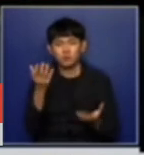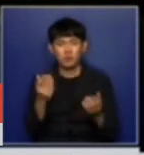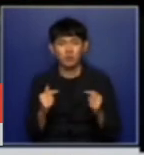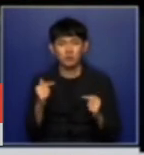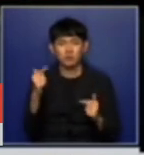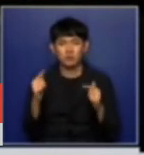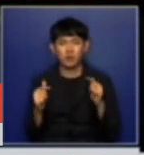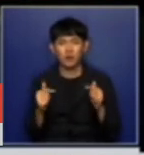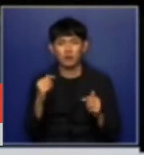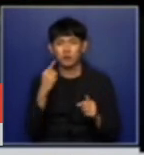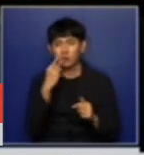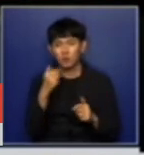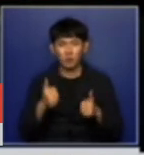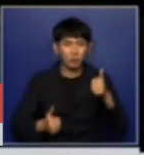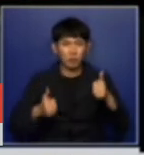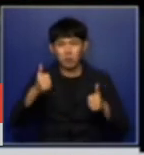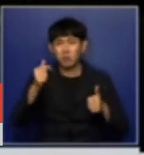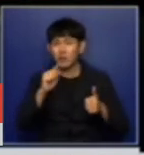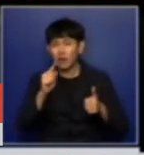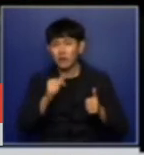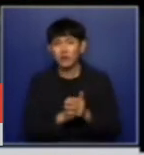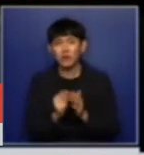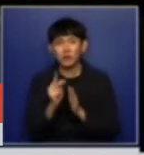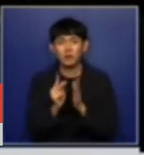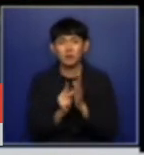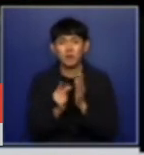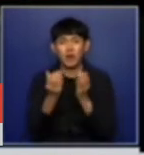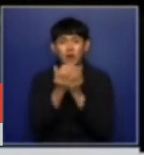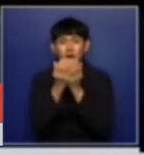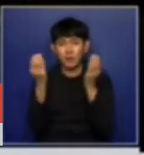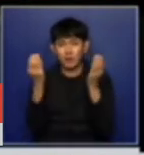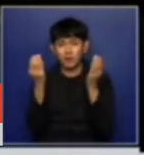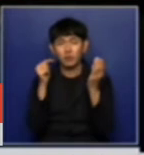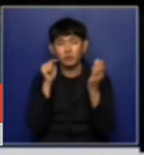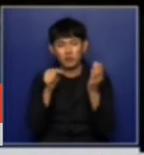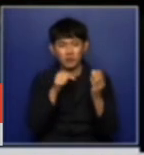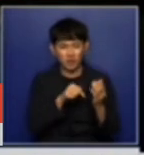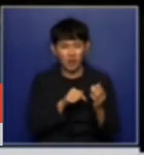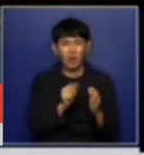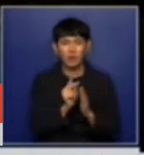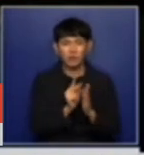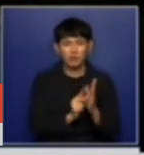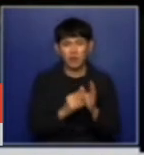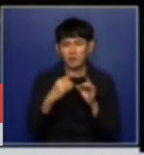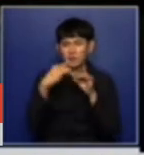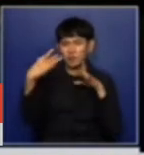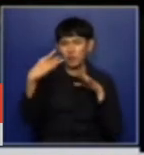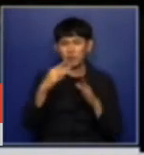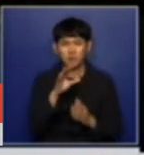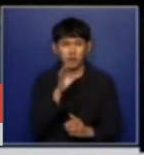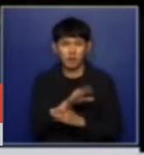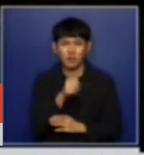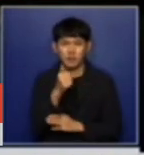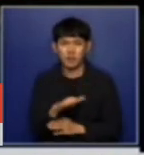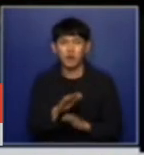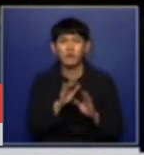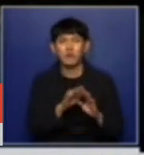บรรดากฎหมายใดขัดบทบัญญัติรัฐธรรมนูญใช้บังคับไม่ได้ผมก็ฝากนะครับส่วนผู้ที่เกี่ยวข้องจะช่วยไปดูในเรื่อง